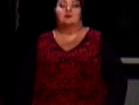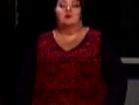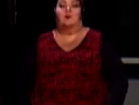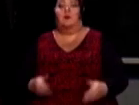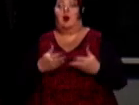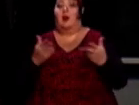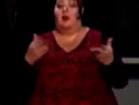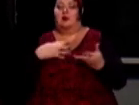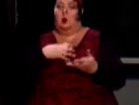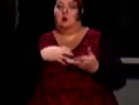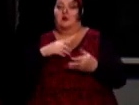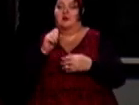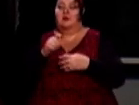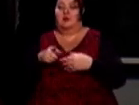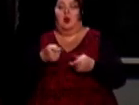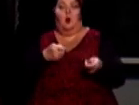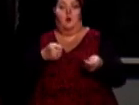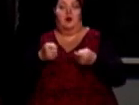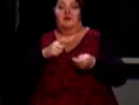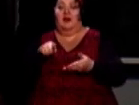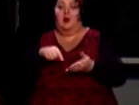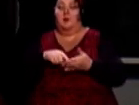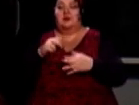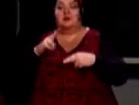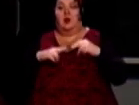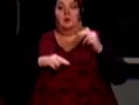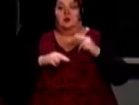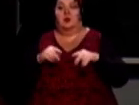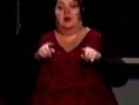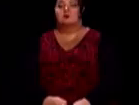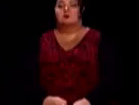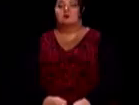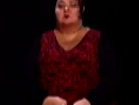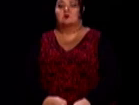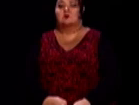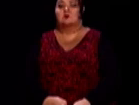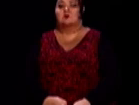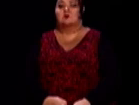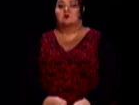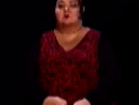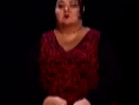Які основні завдання управління містобудування та архітектури? Про це маємо інфографіку.